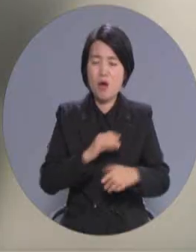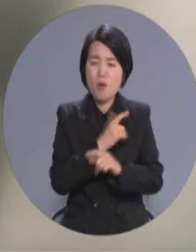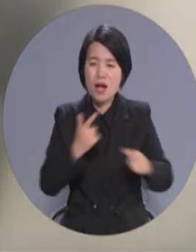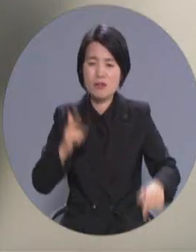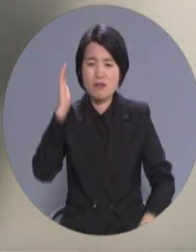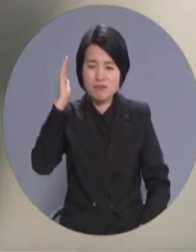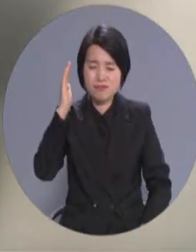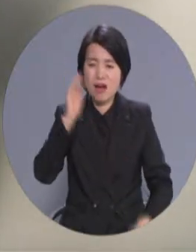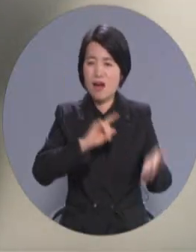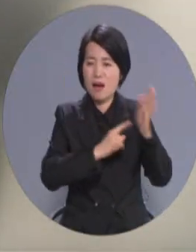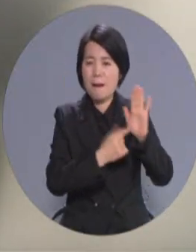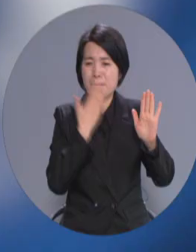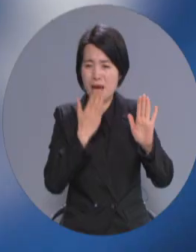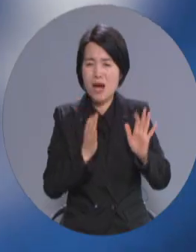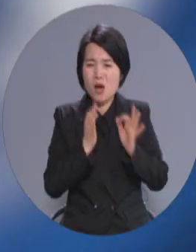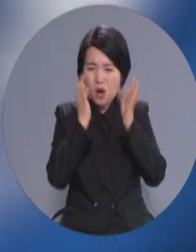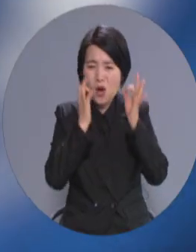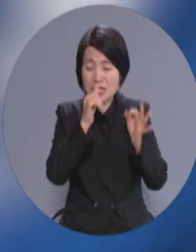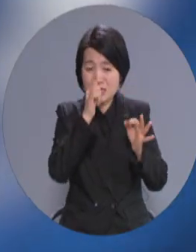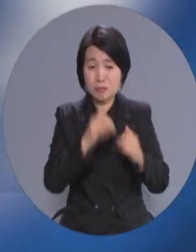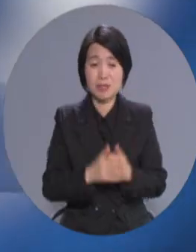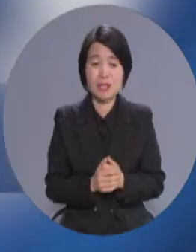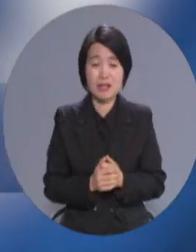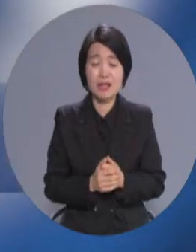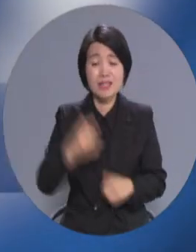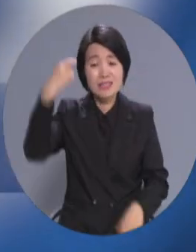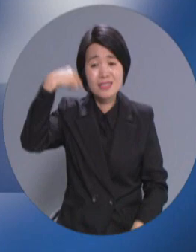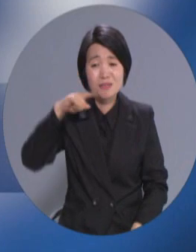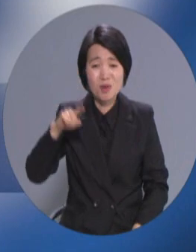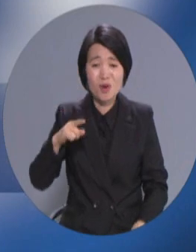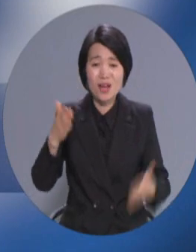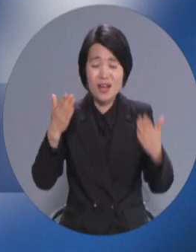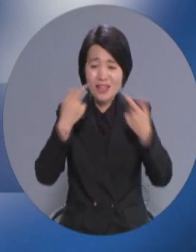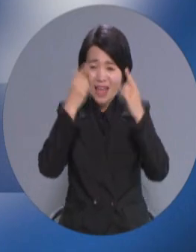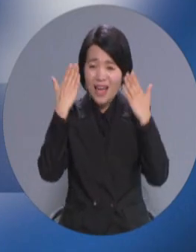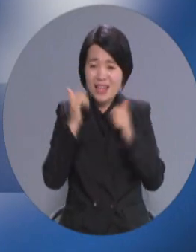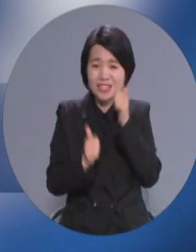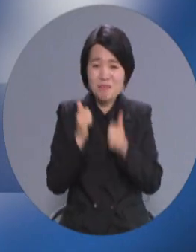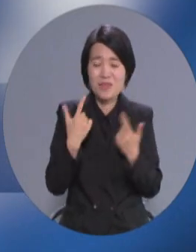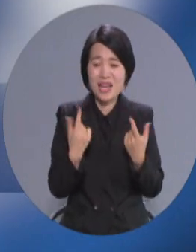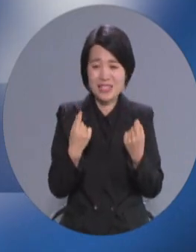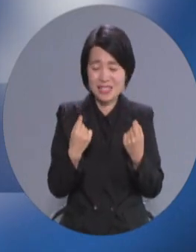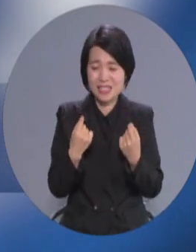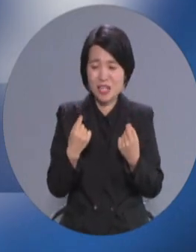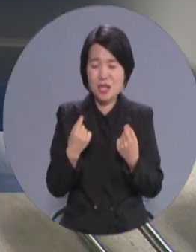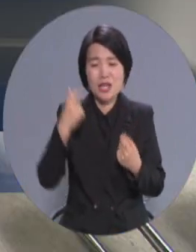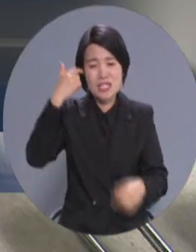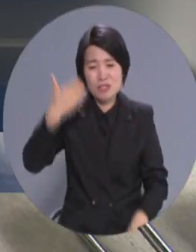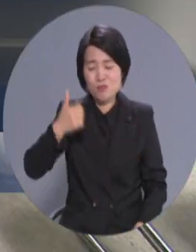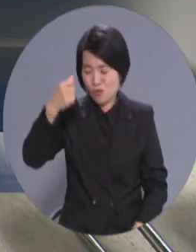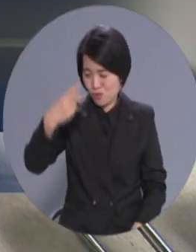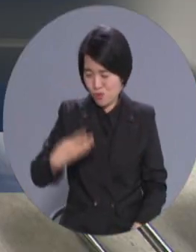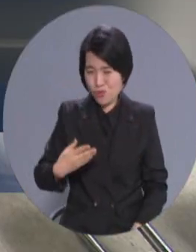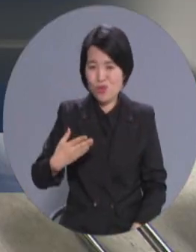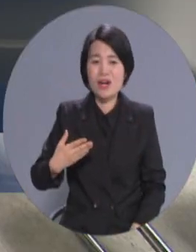적지 않은 공을 들였습니다 학교에서 시험 보는 것처럼 그 예상 문제를 고